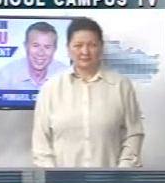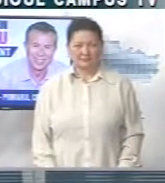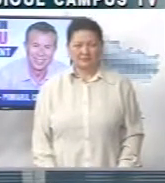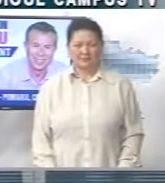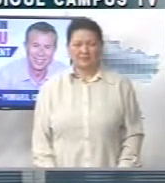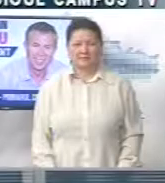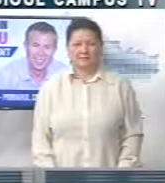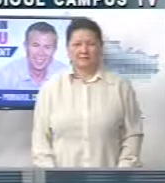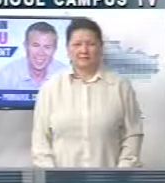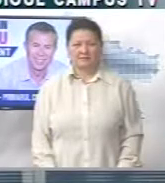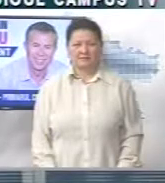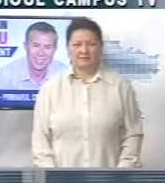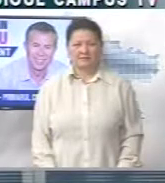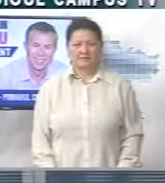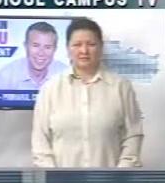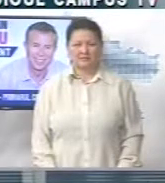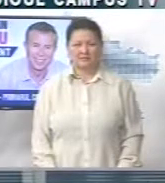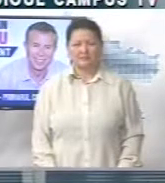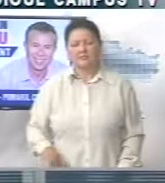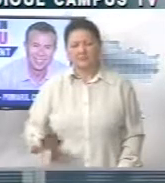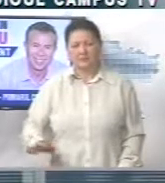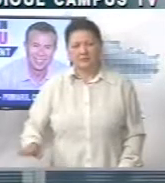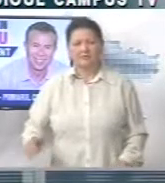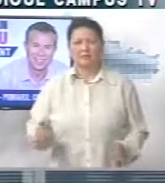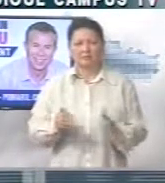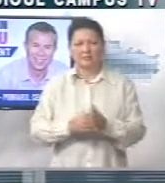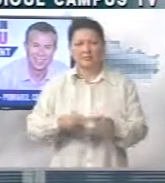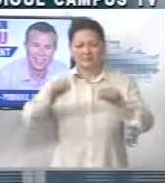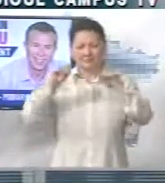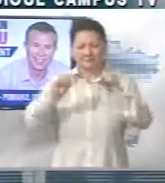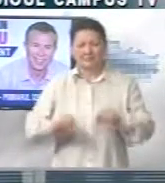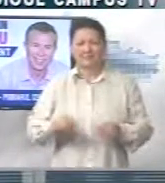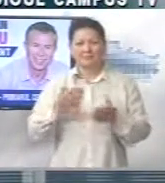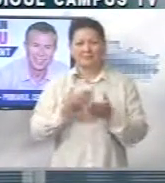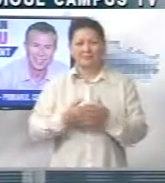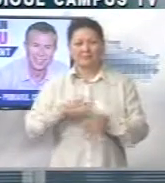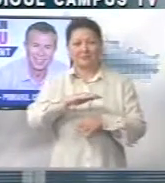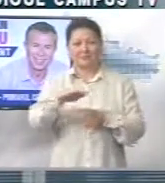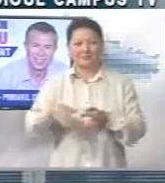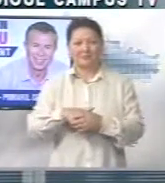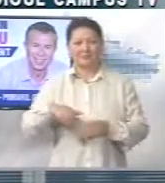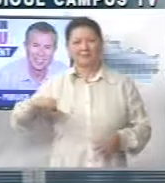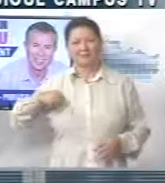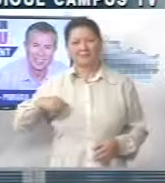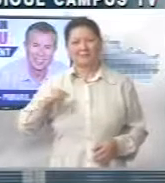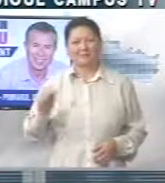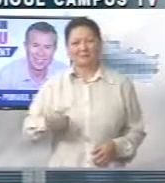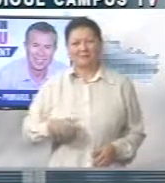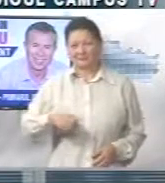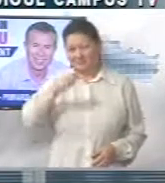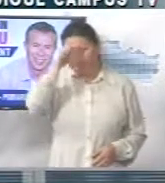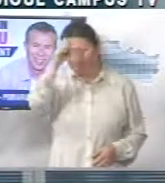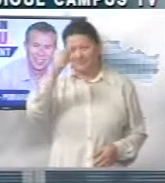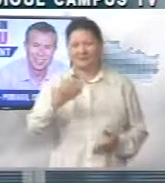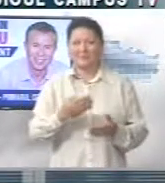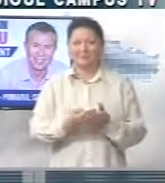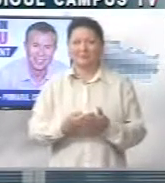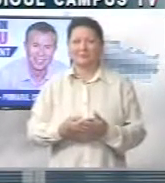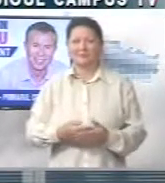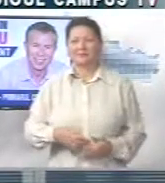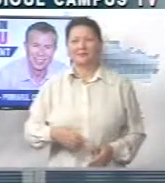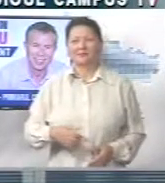nu pot fi scutiți de la plata cheltuielilor de întreținere. Un ajutor pentru familie tinere și un respect pentru cei care vor să muncească